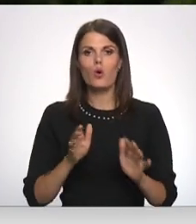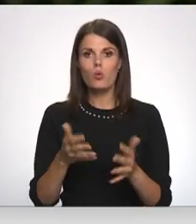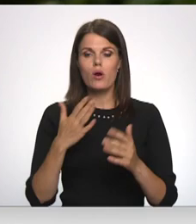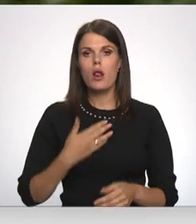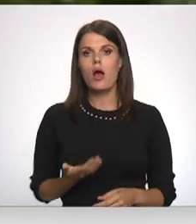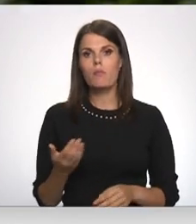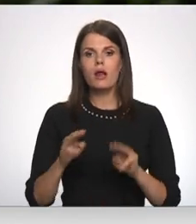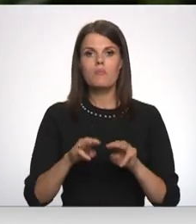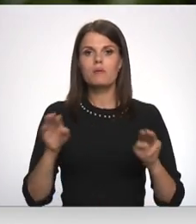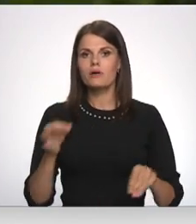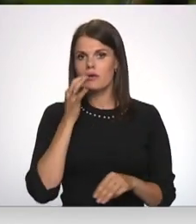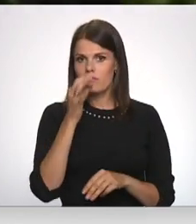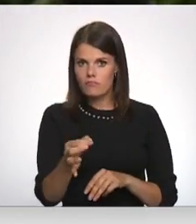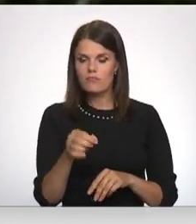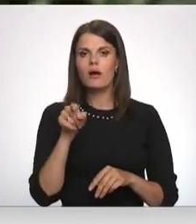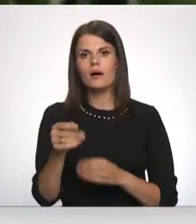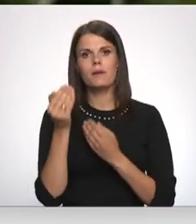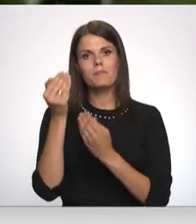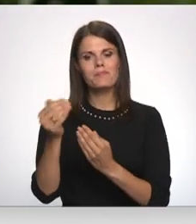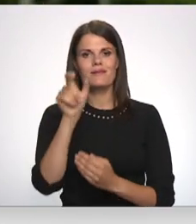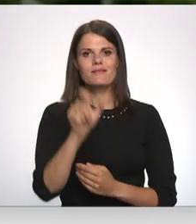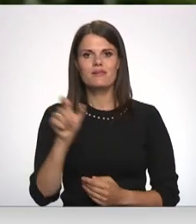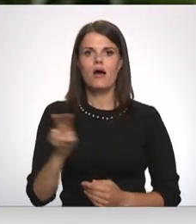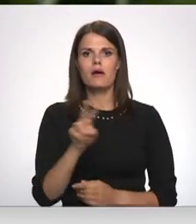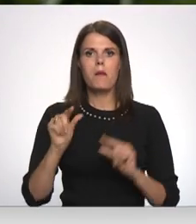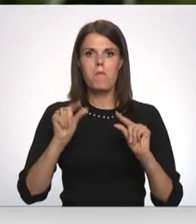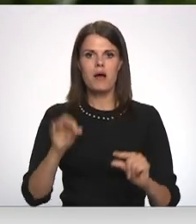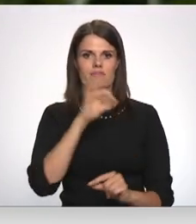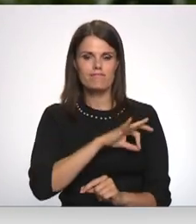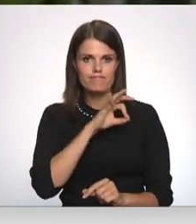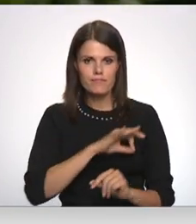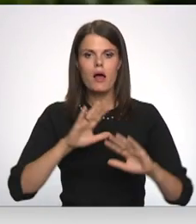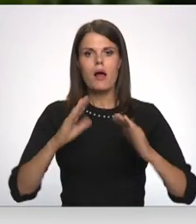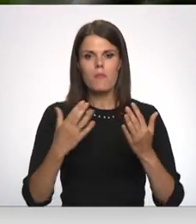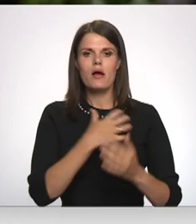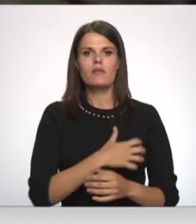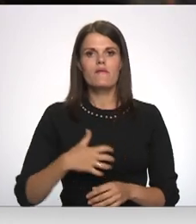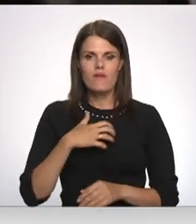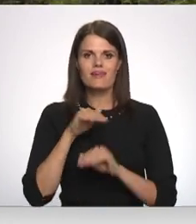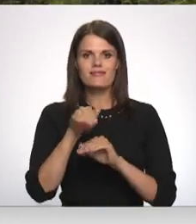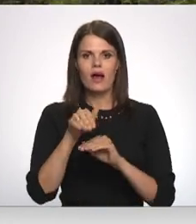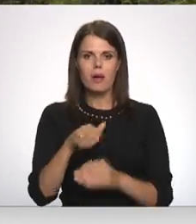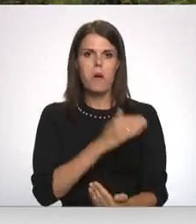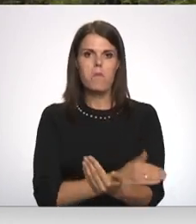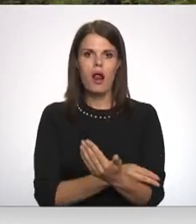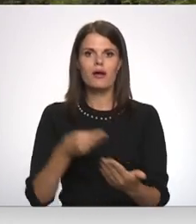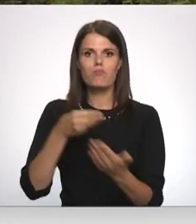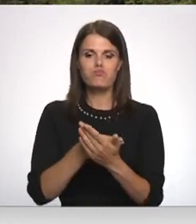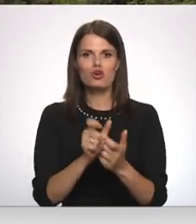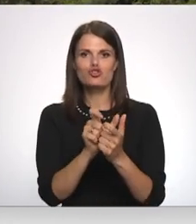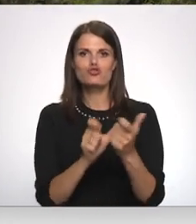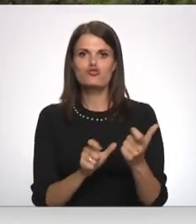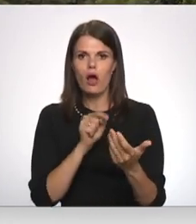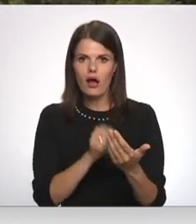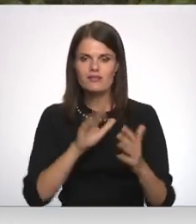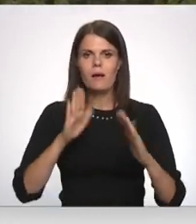norādījusi, tāds ir paredzēts cilvēkiem ar zemiem ienākumiem, bet būs jāsaglabā malkas iegādes čeks. Bet precīzāki kritēriji